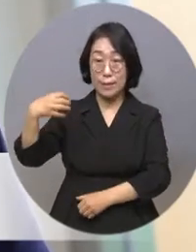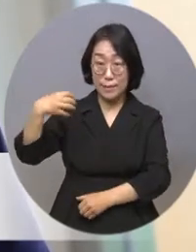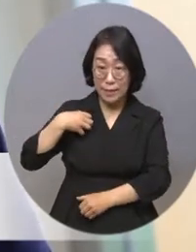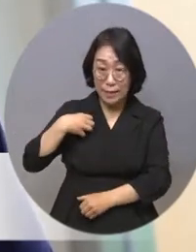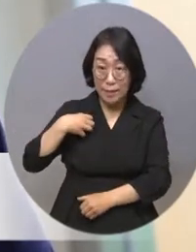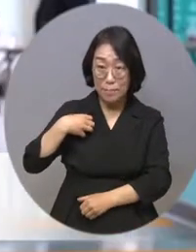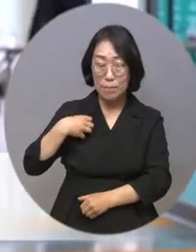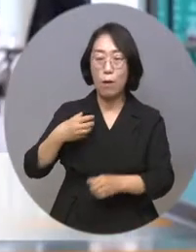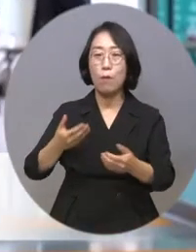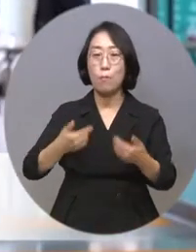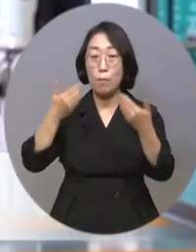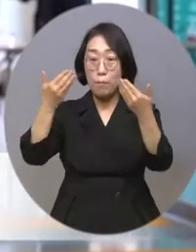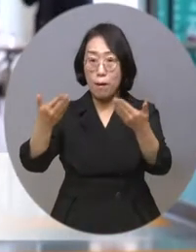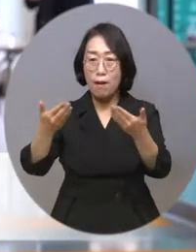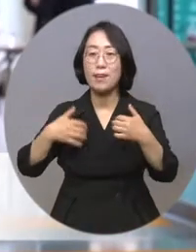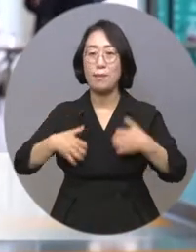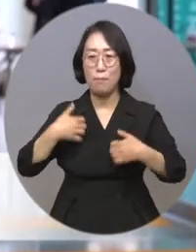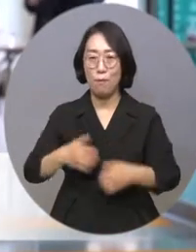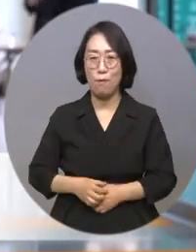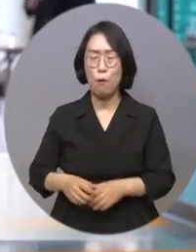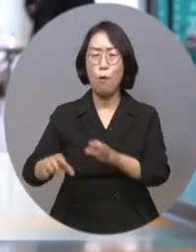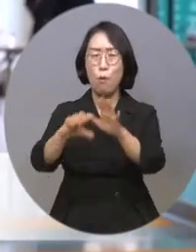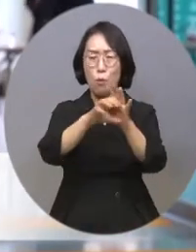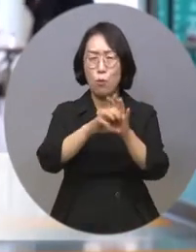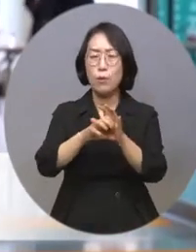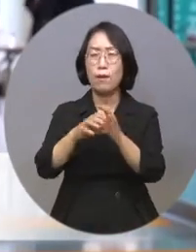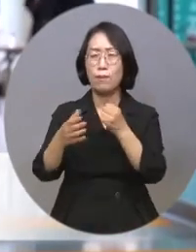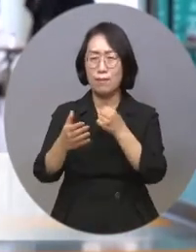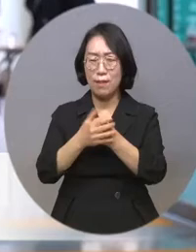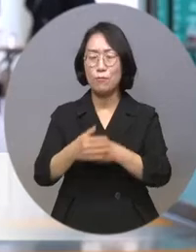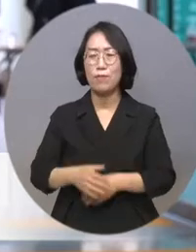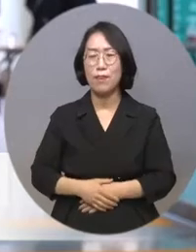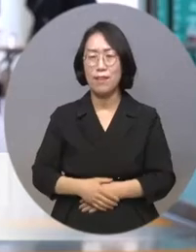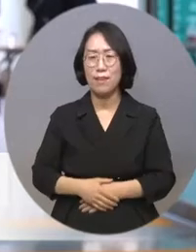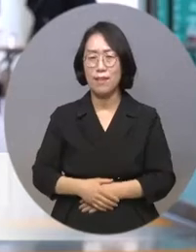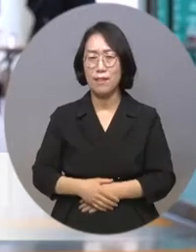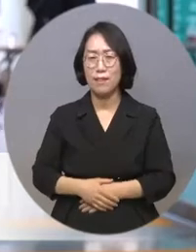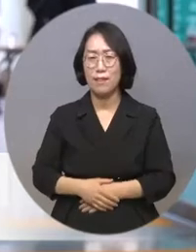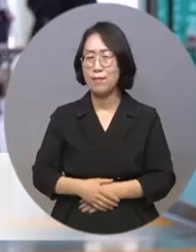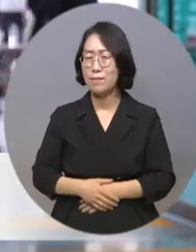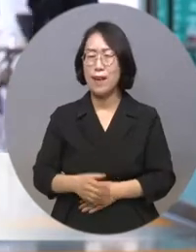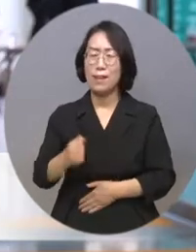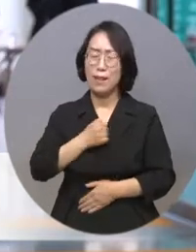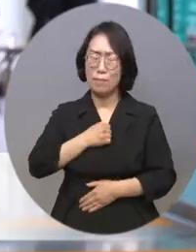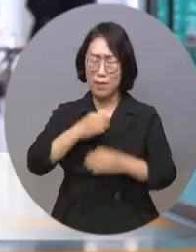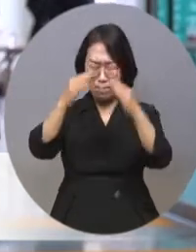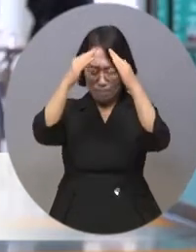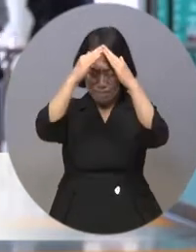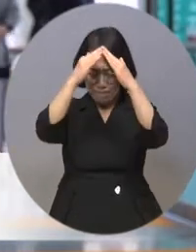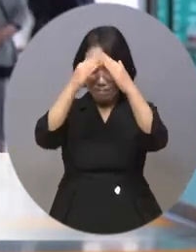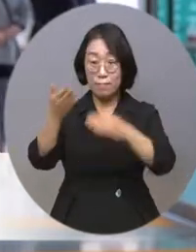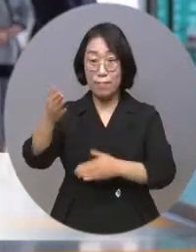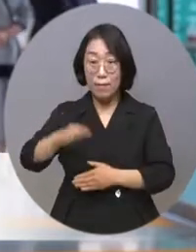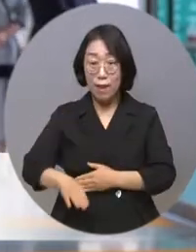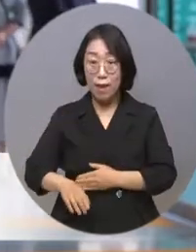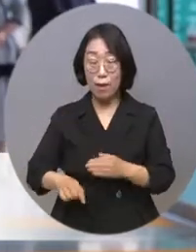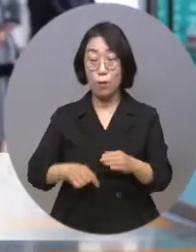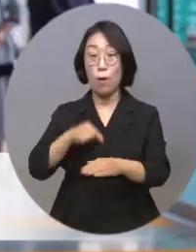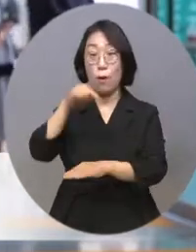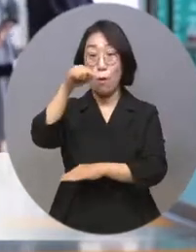되게 기쁩니다. 네, 코로나19로 인해가지고 참 답답했었는데 이런